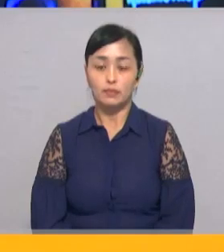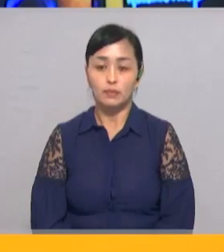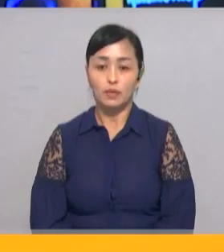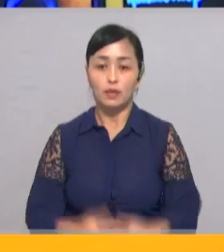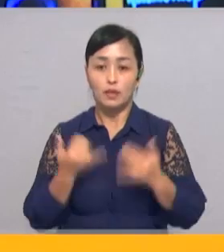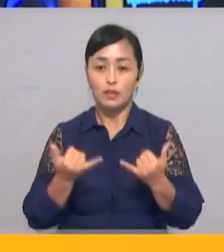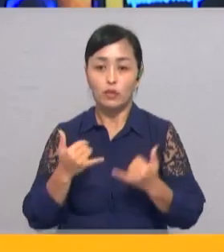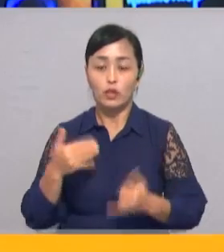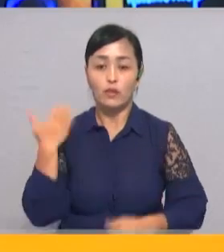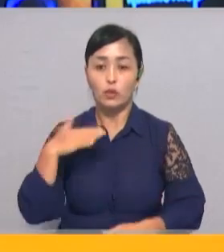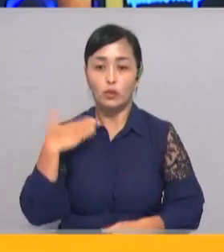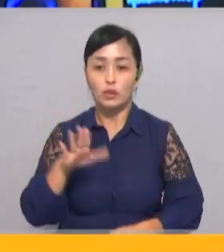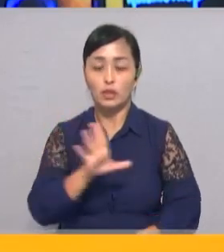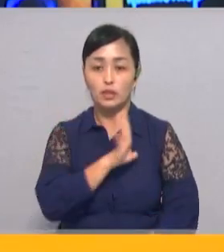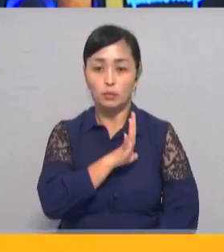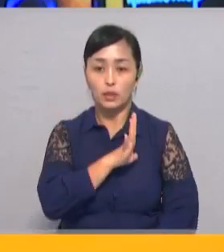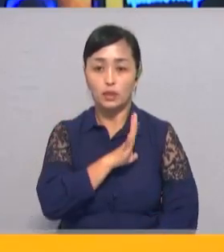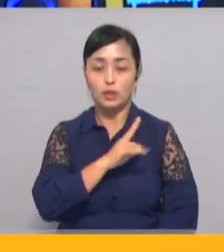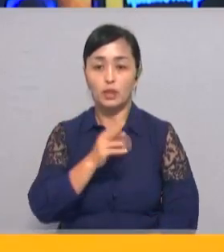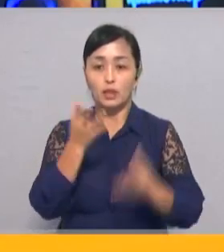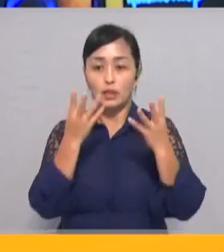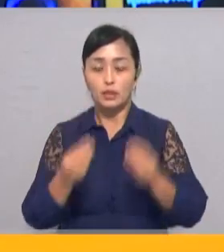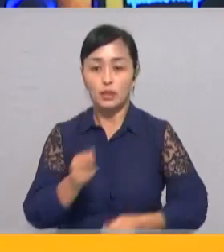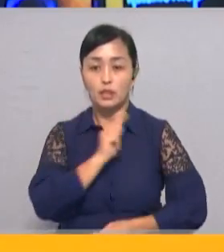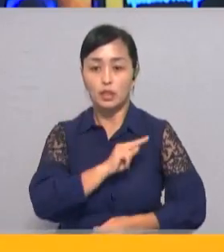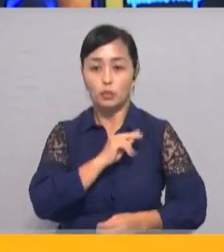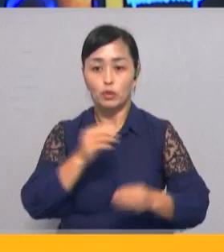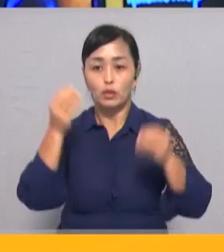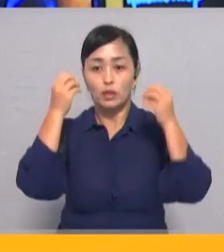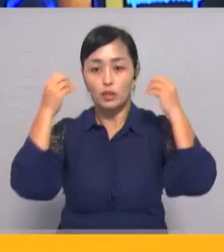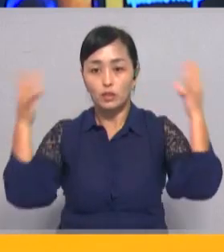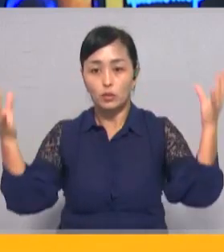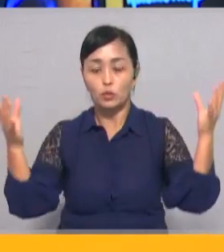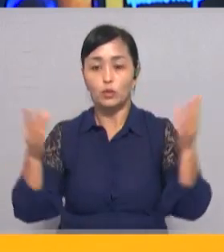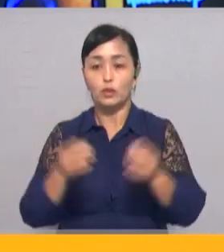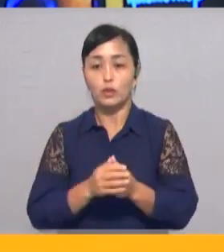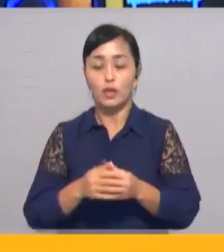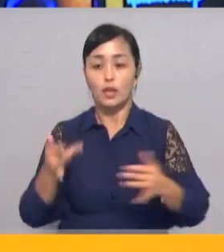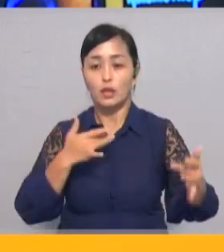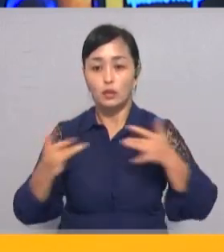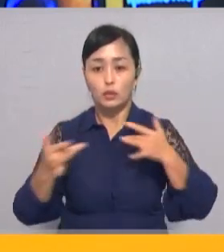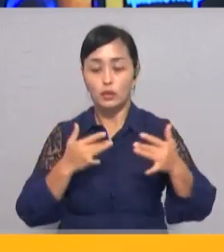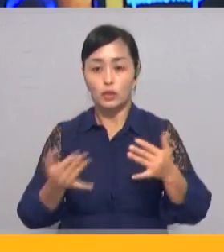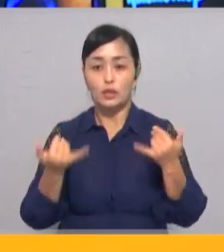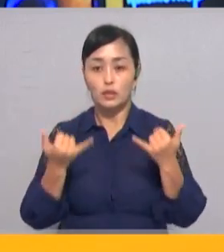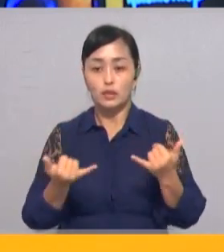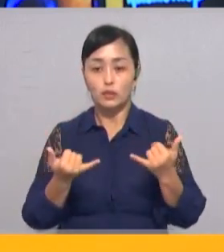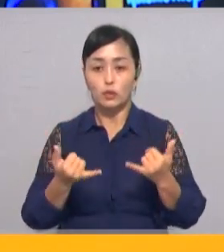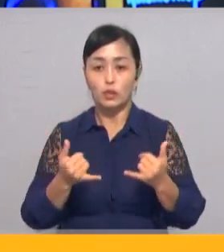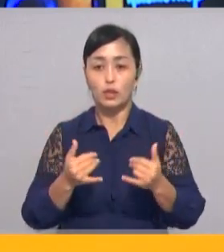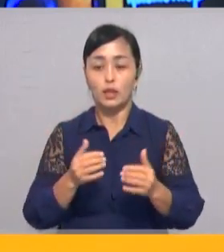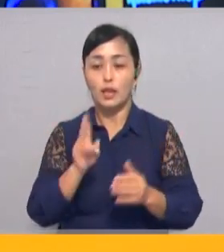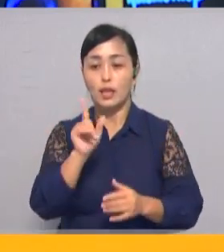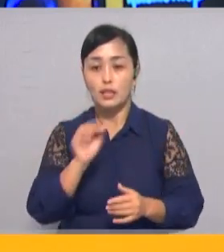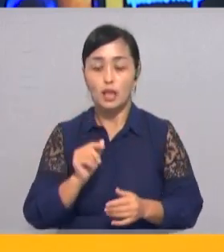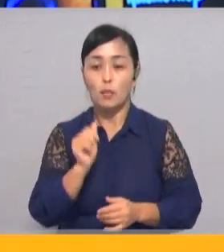Привет сегодня в Туркестане отметили День работников культуры и искусства торжественное мероприятие приняли участие заместителя Акима